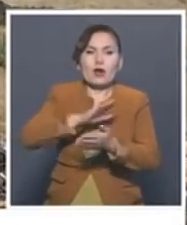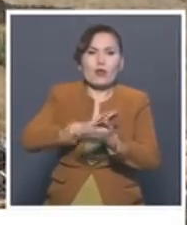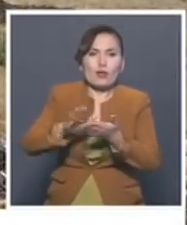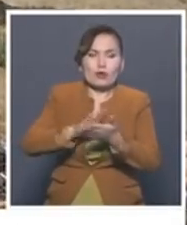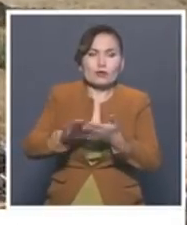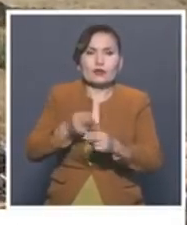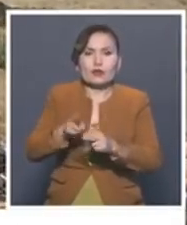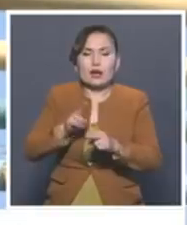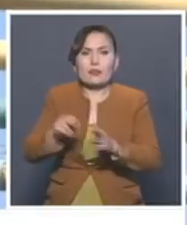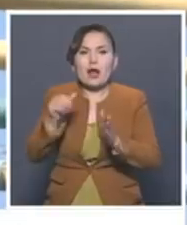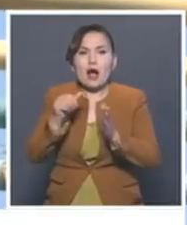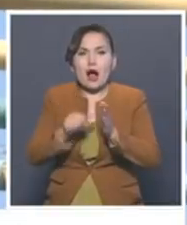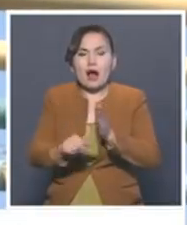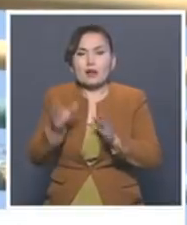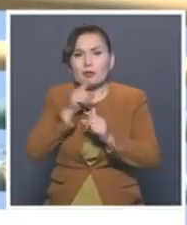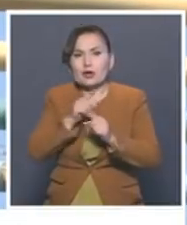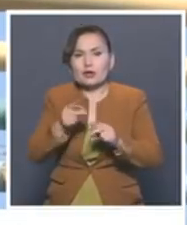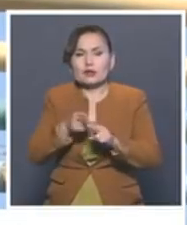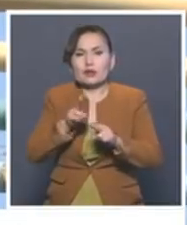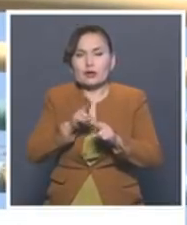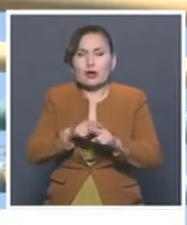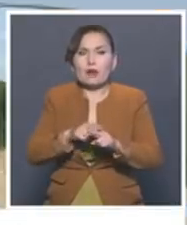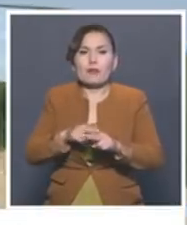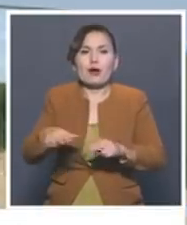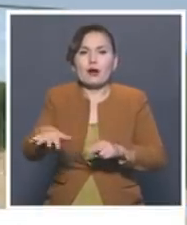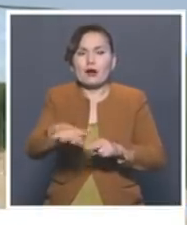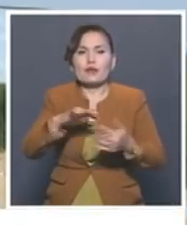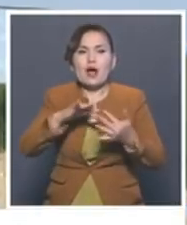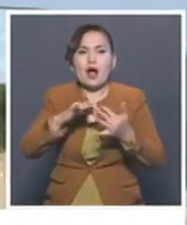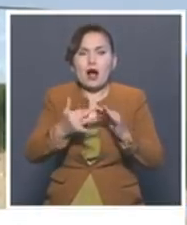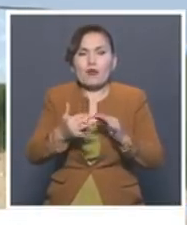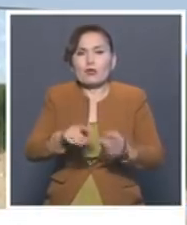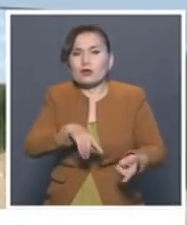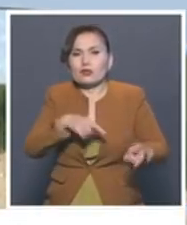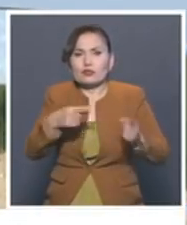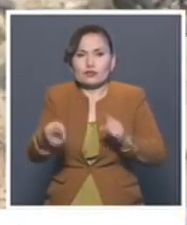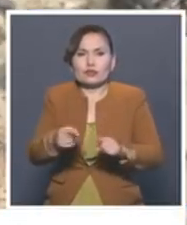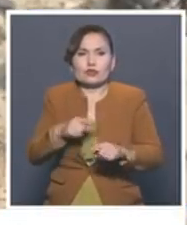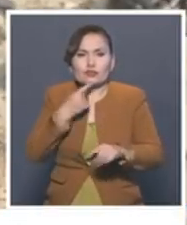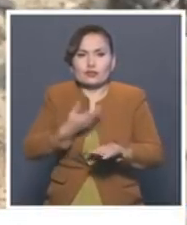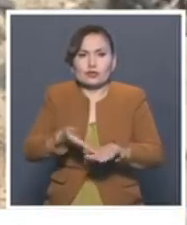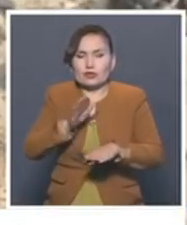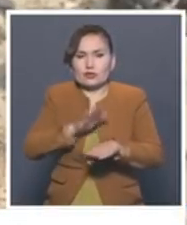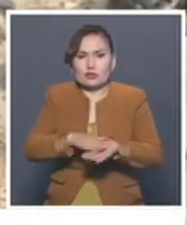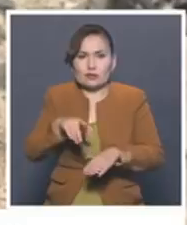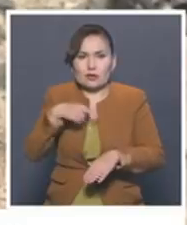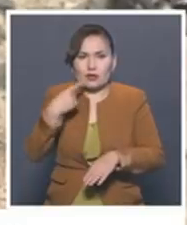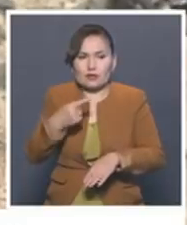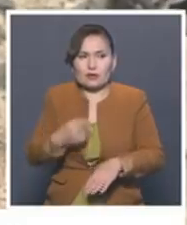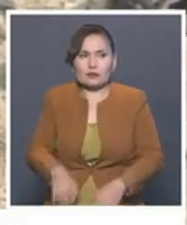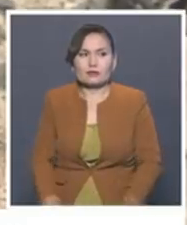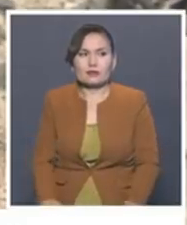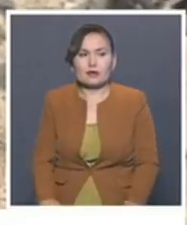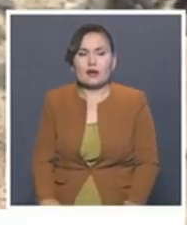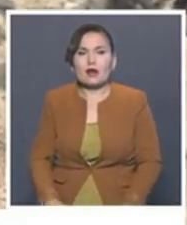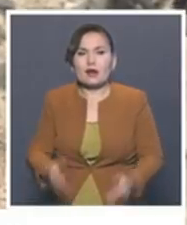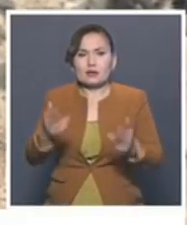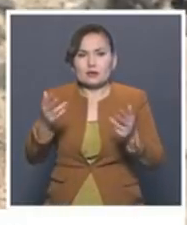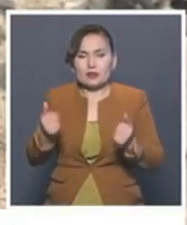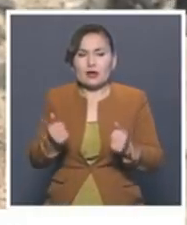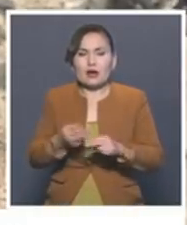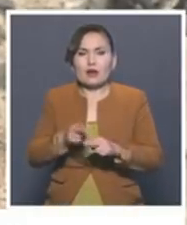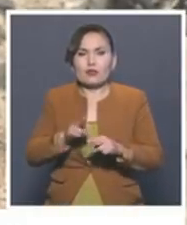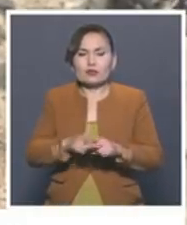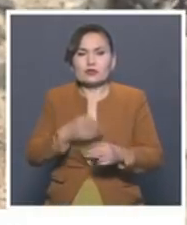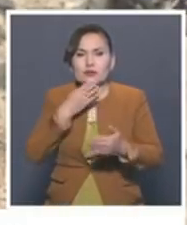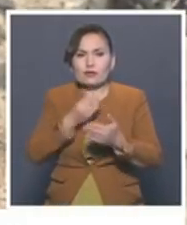өртеп жүр. 60 жыл алқағотан отырған ел жұрттан тамыр үзіп кету қиын дейді ол. Қимастық бар. Берді